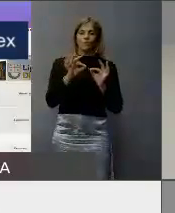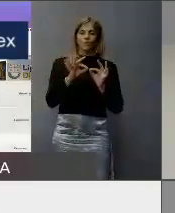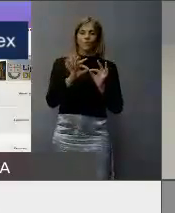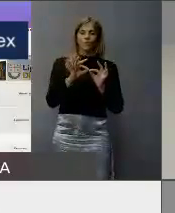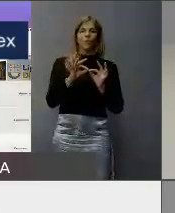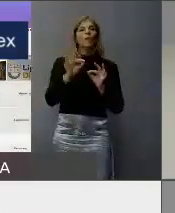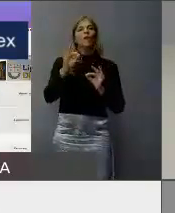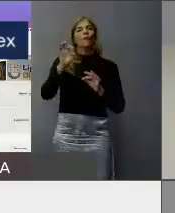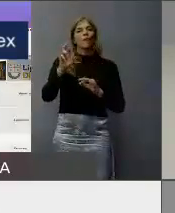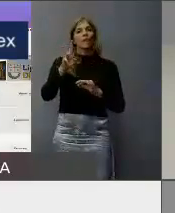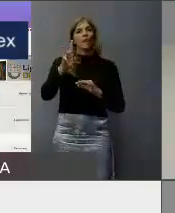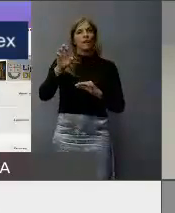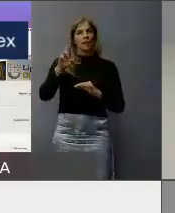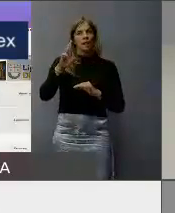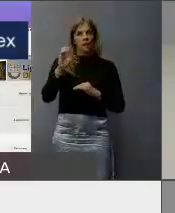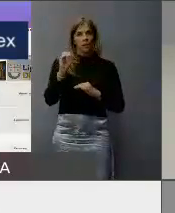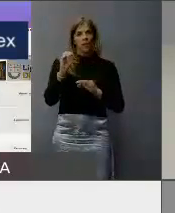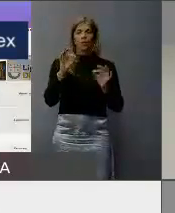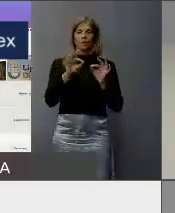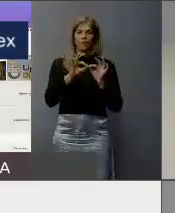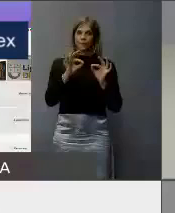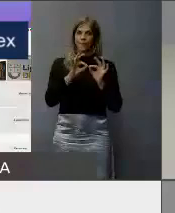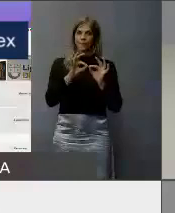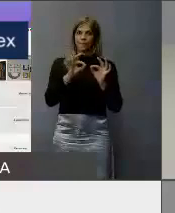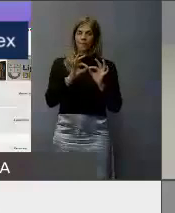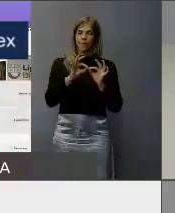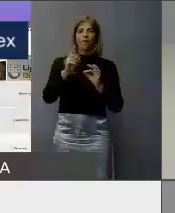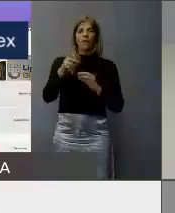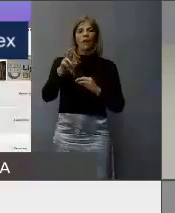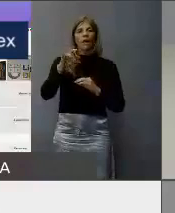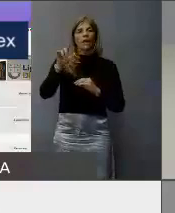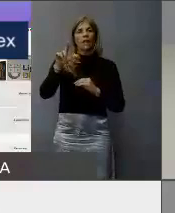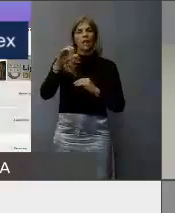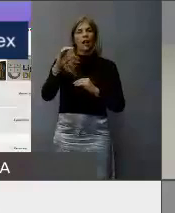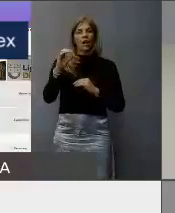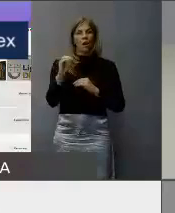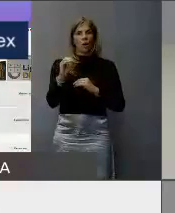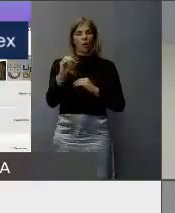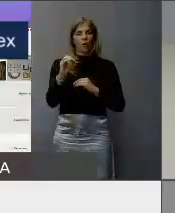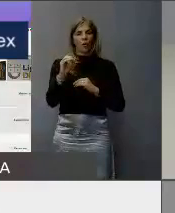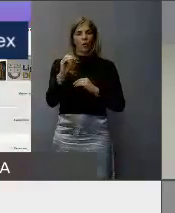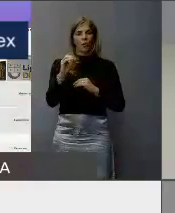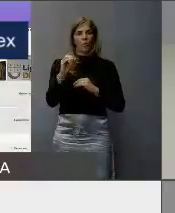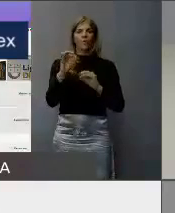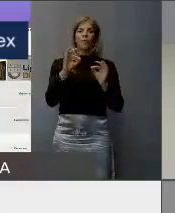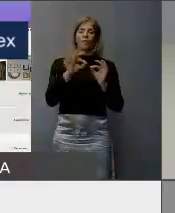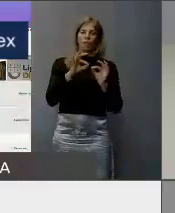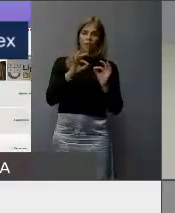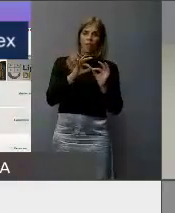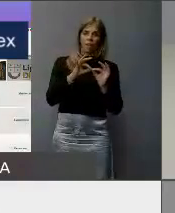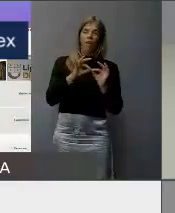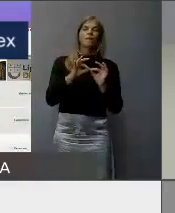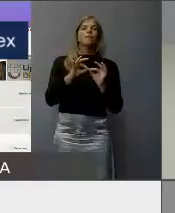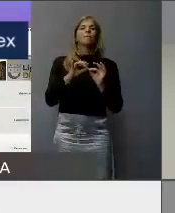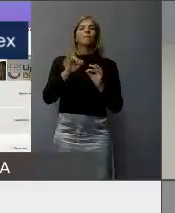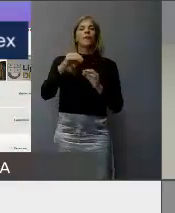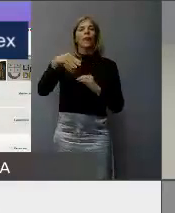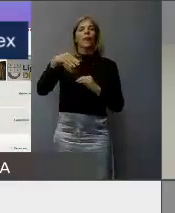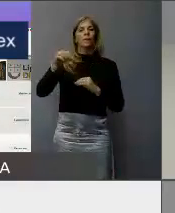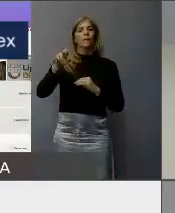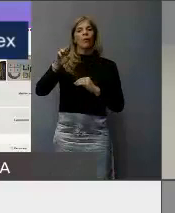consigliere ferrero favorevole consigliere grillo favorevole consigliere